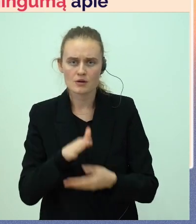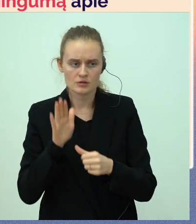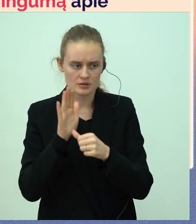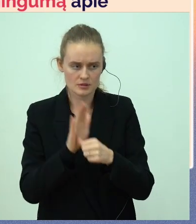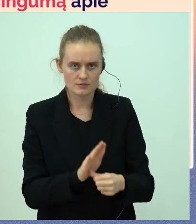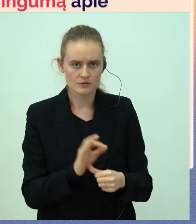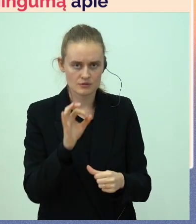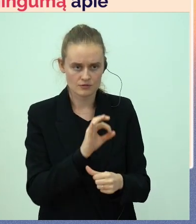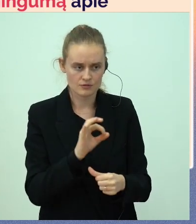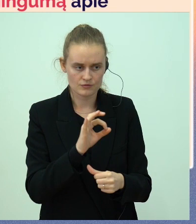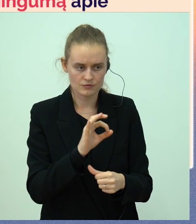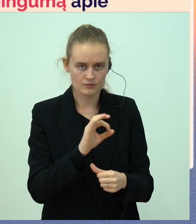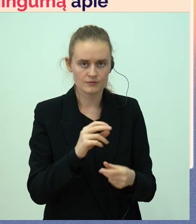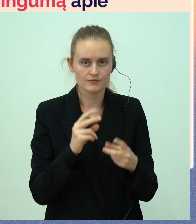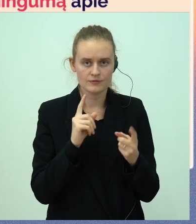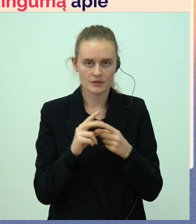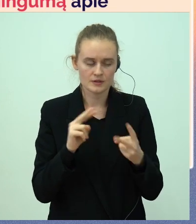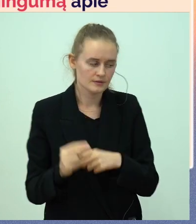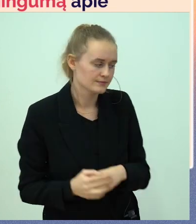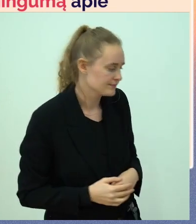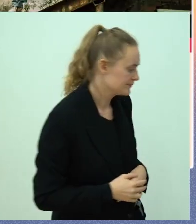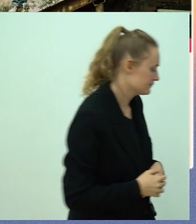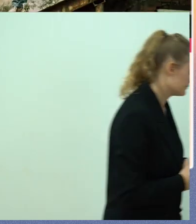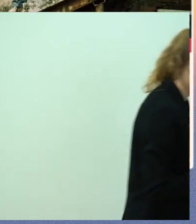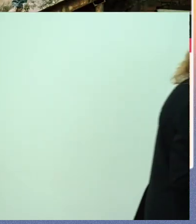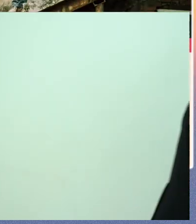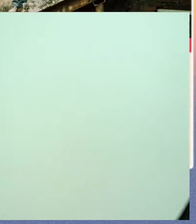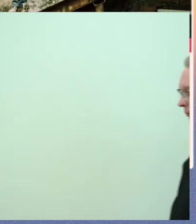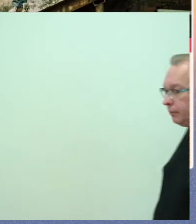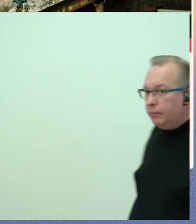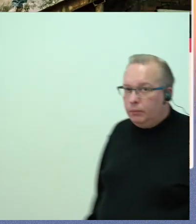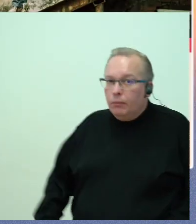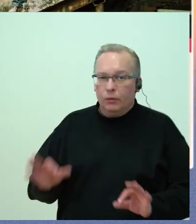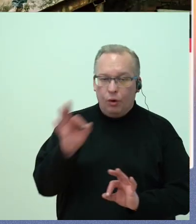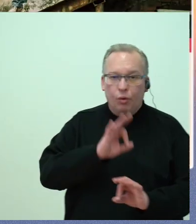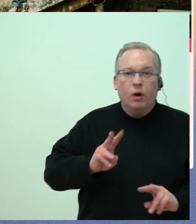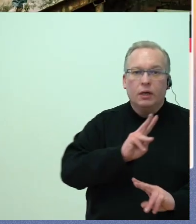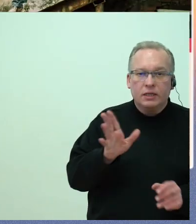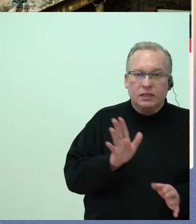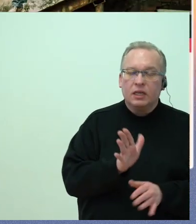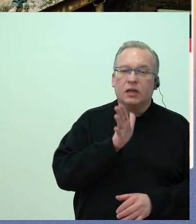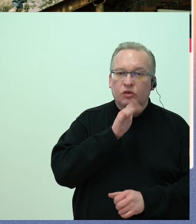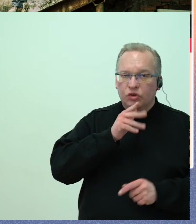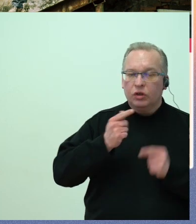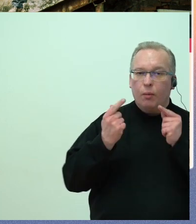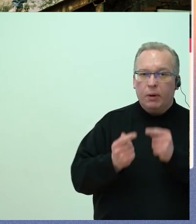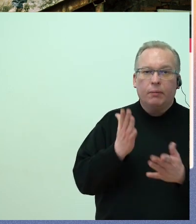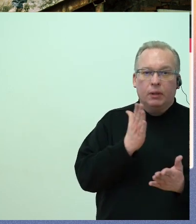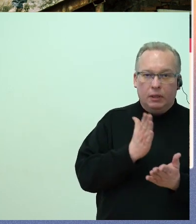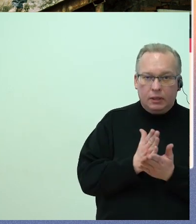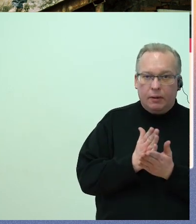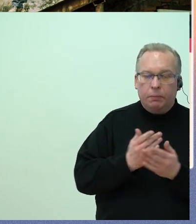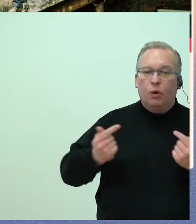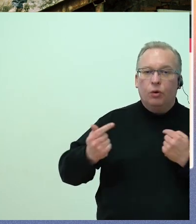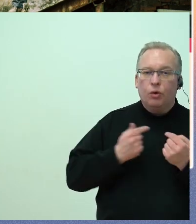kalbėti apie rezultatus ir apie antisemitizmą, tai kas tai yra? Tarptautinis holokausto